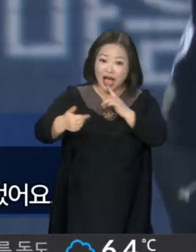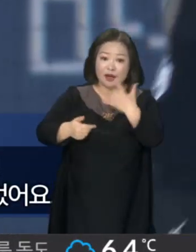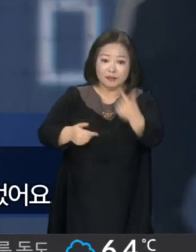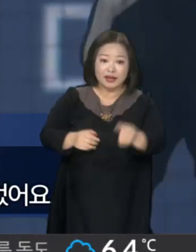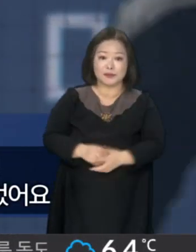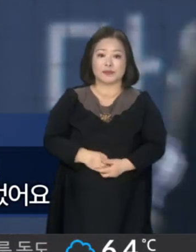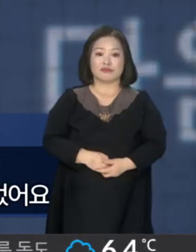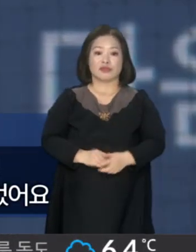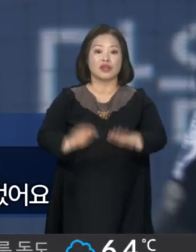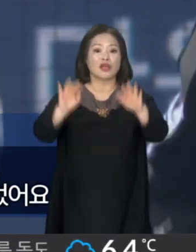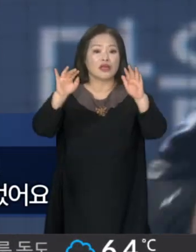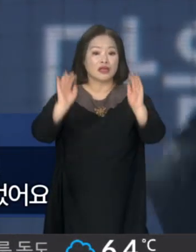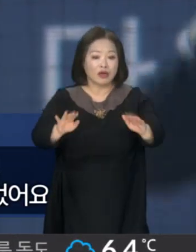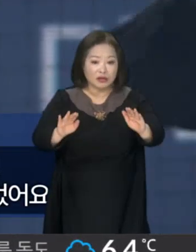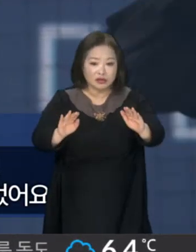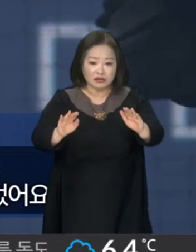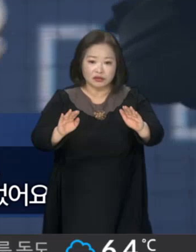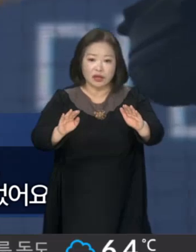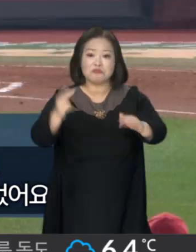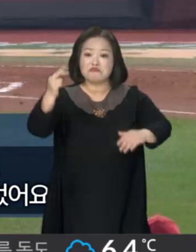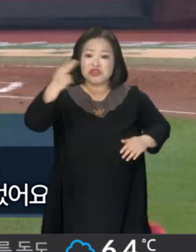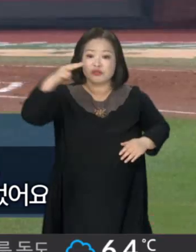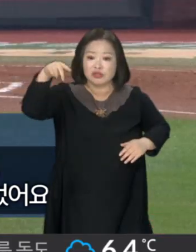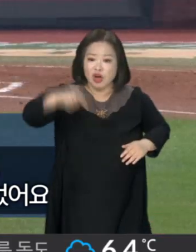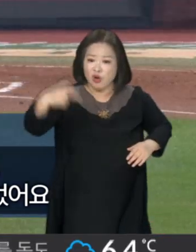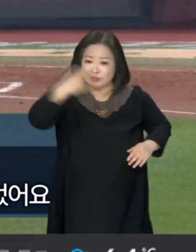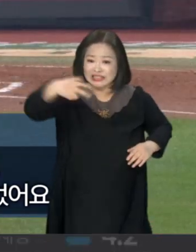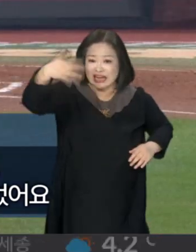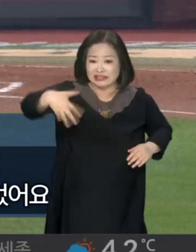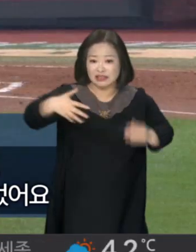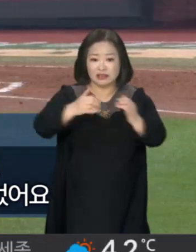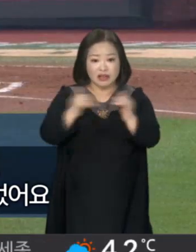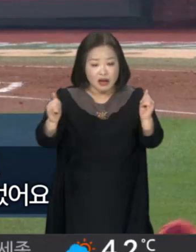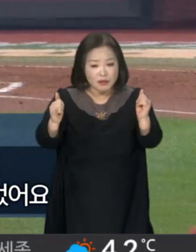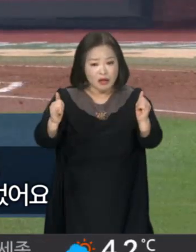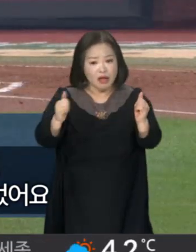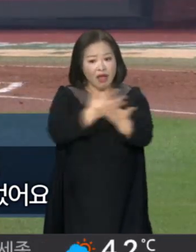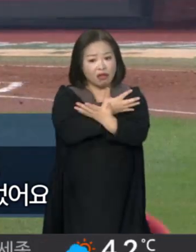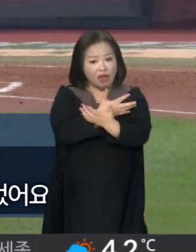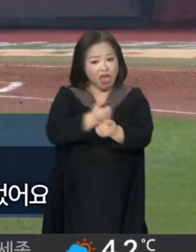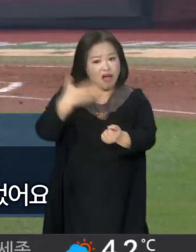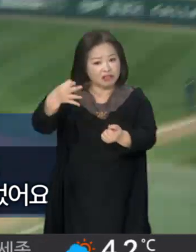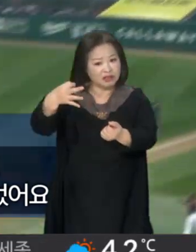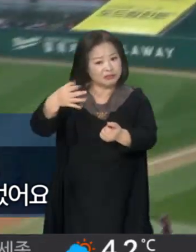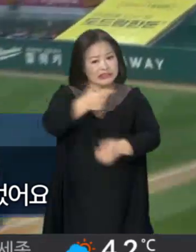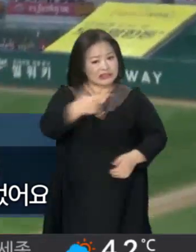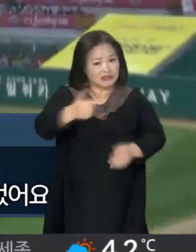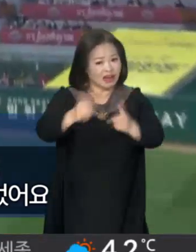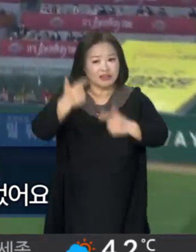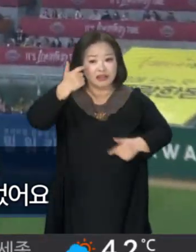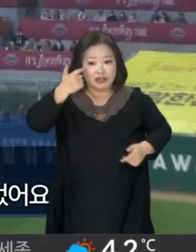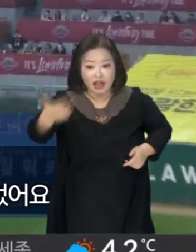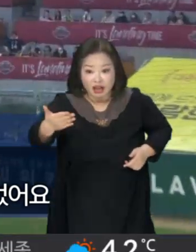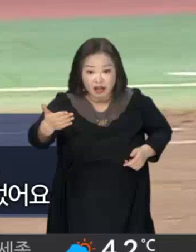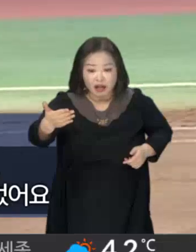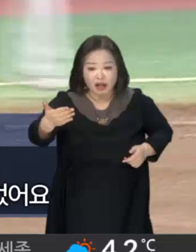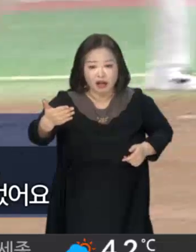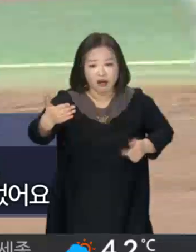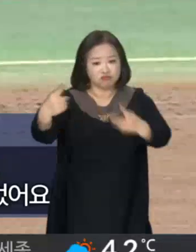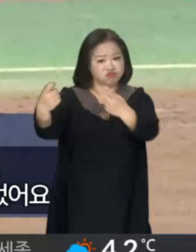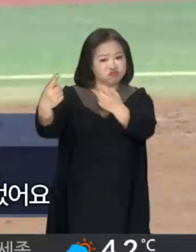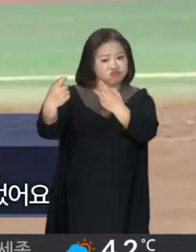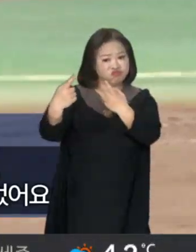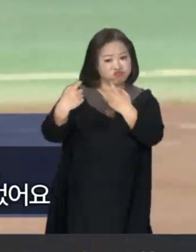전혀 그 메이저리그에서 검증이 안 된 선수에게 좀 모범수가 높은 거 아니냐 이런 전망이 나올 수 있는